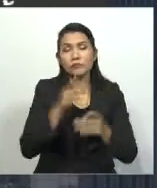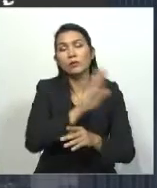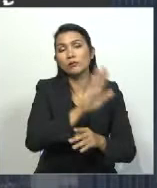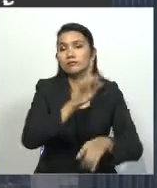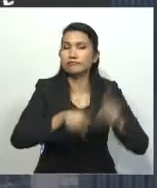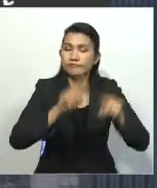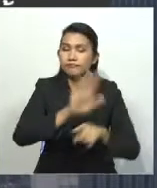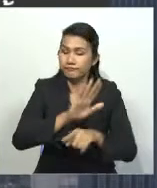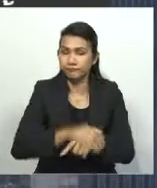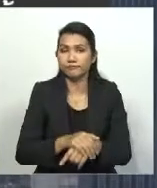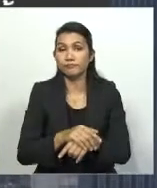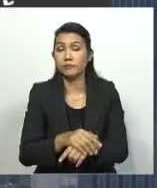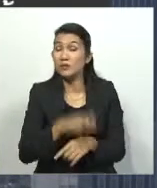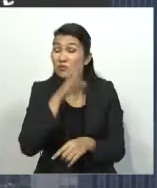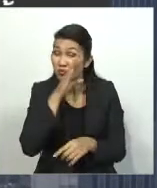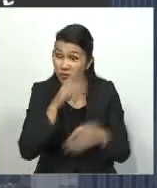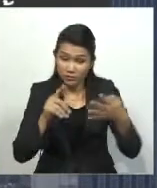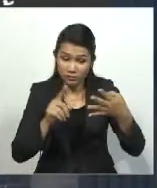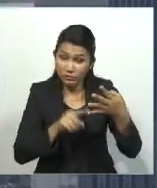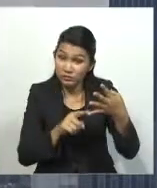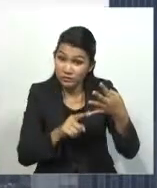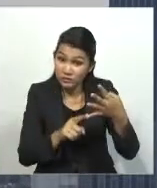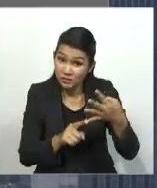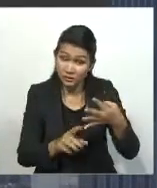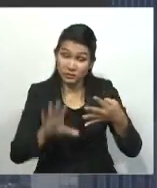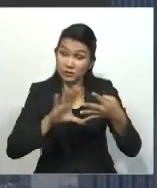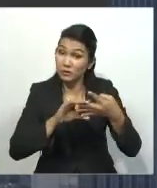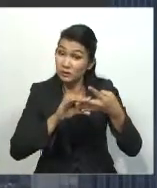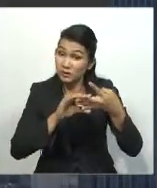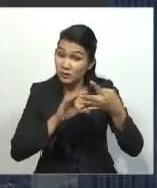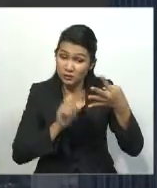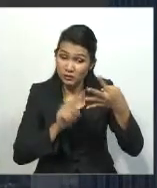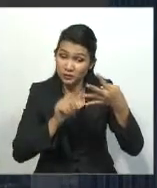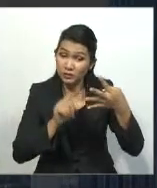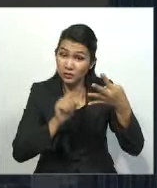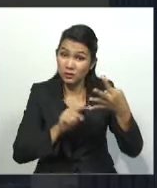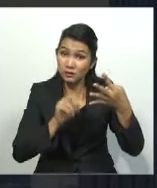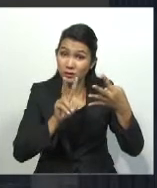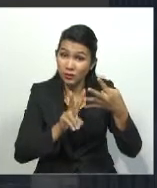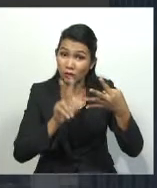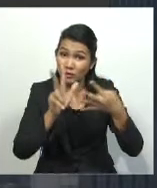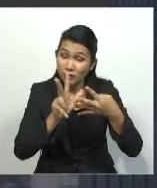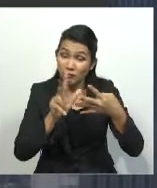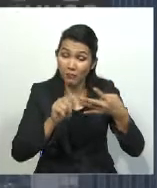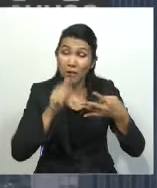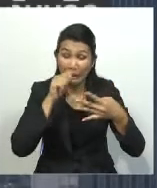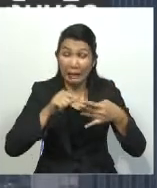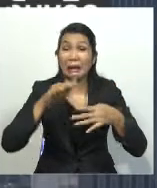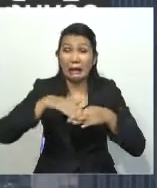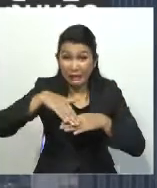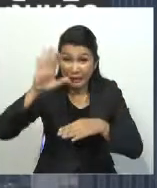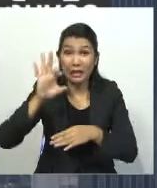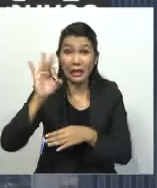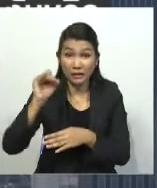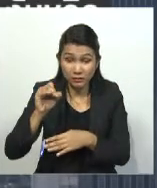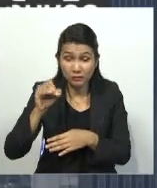ครับแล้วก็หากทำมาตรการที่1ถึงมาตรการที่3แล้วค่าฝุ่นละอองนะครับยังเกิน90ไมโ